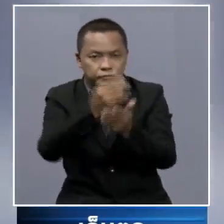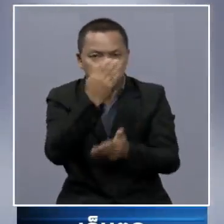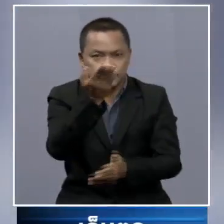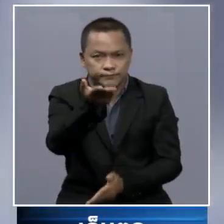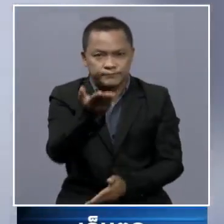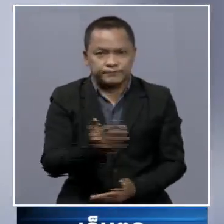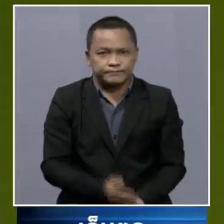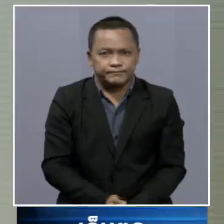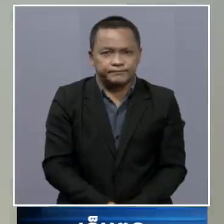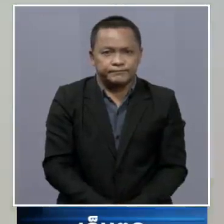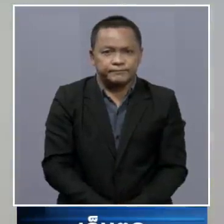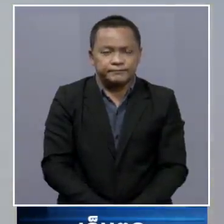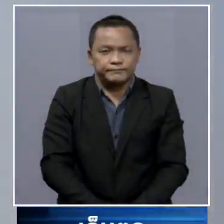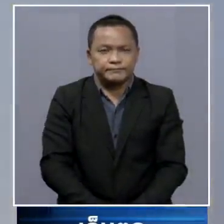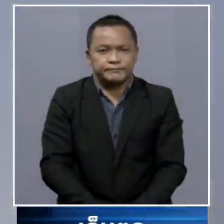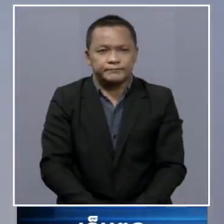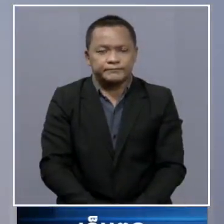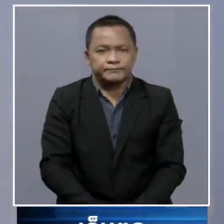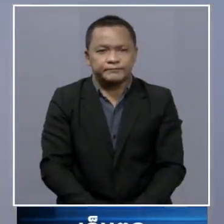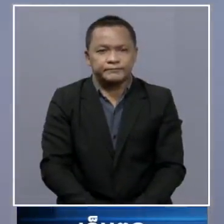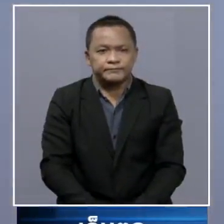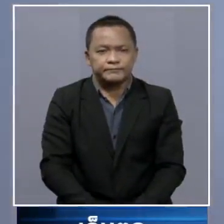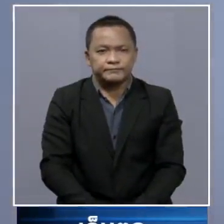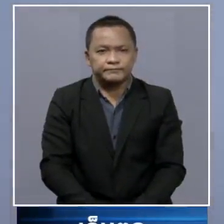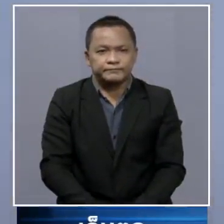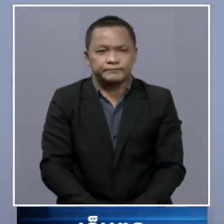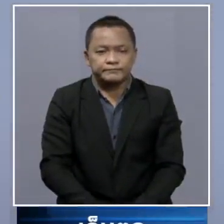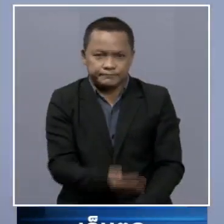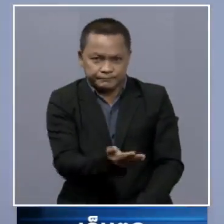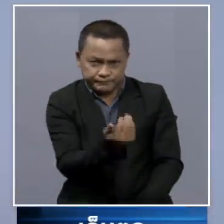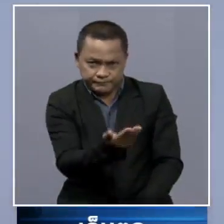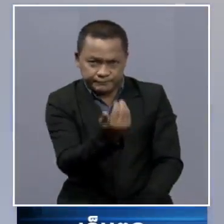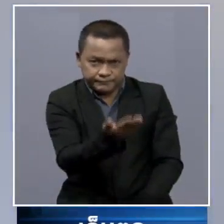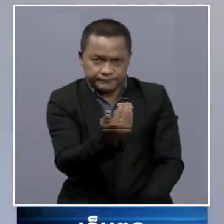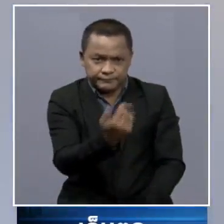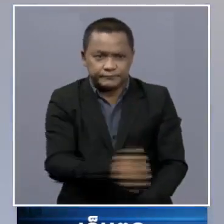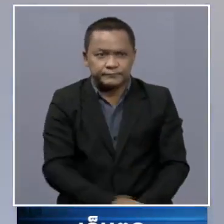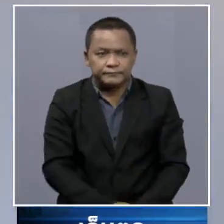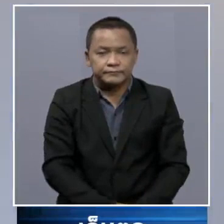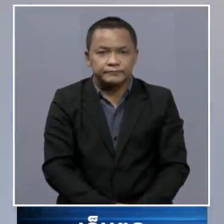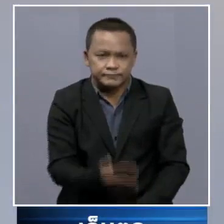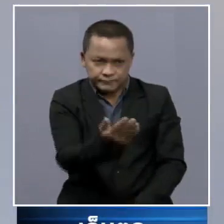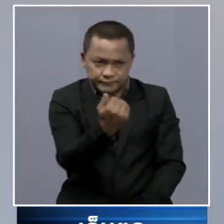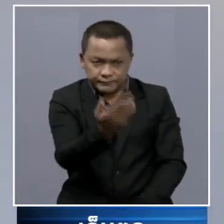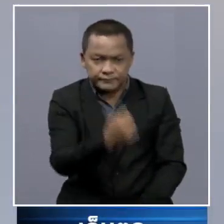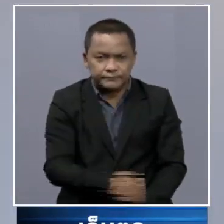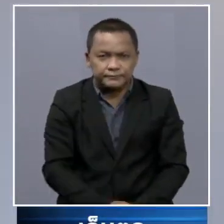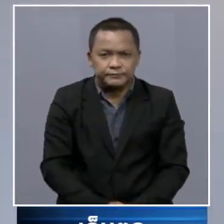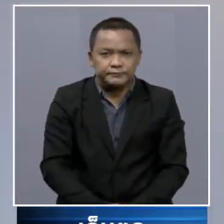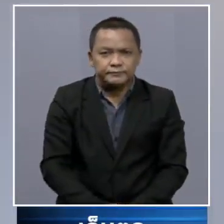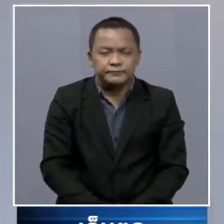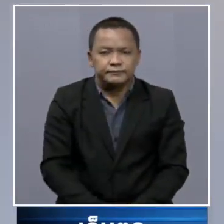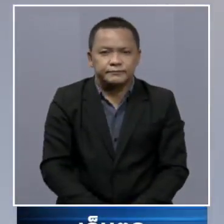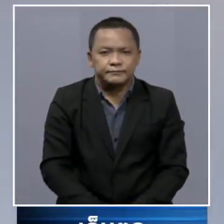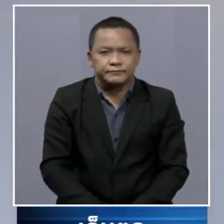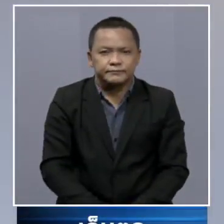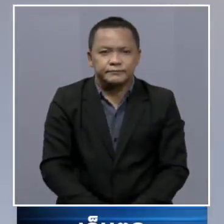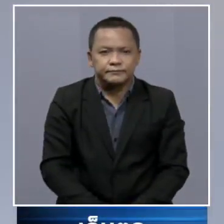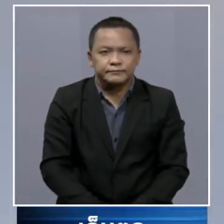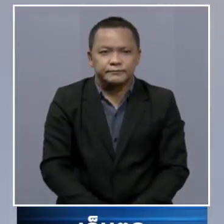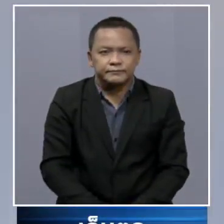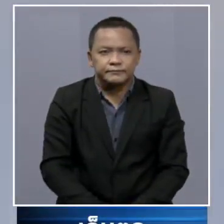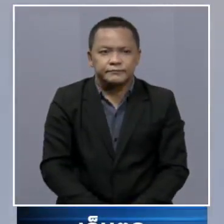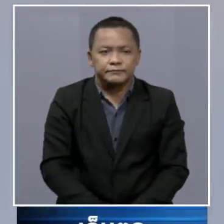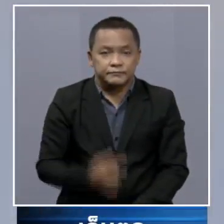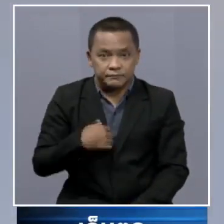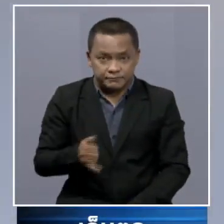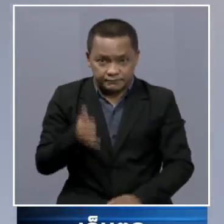ว